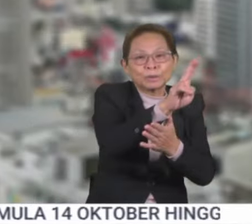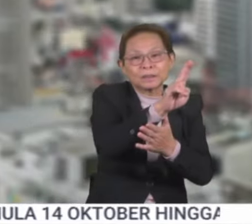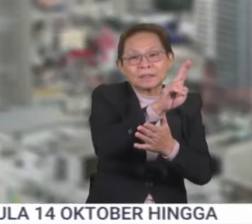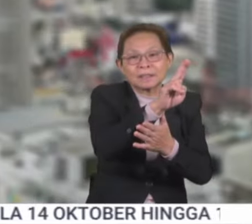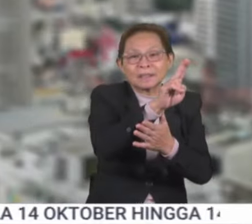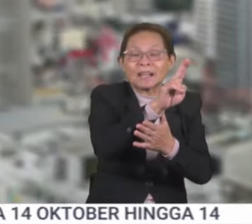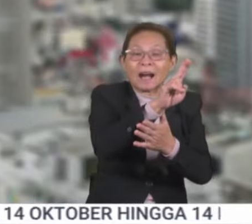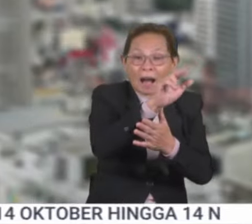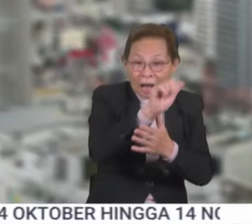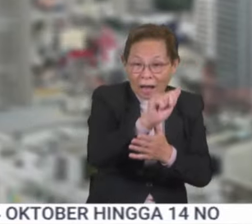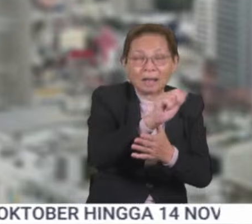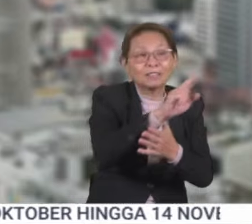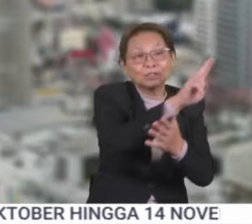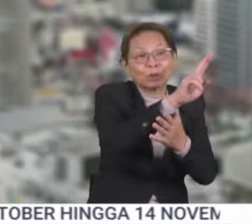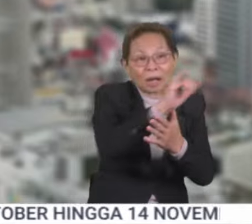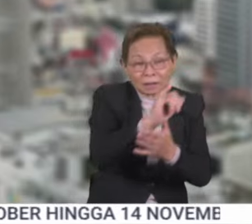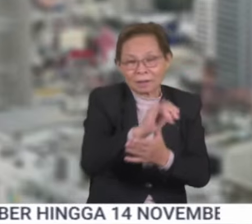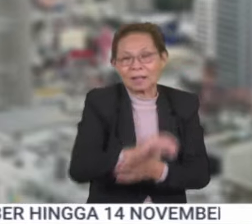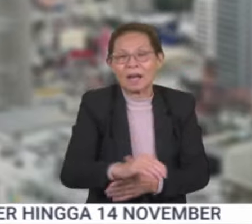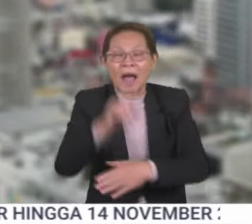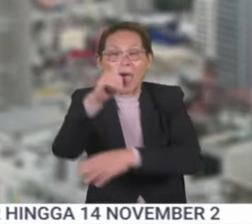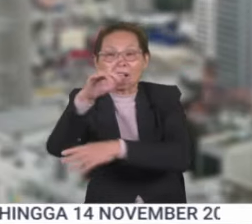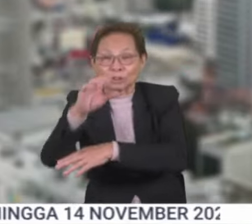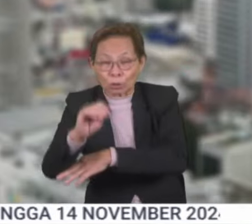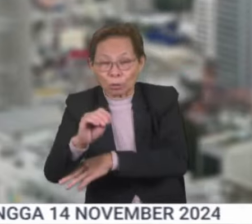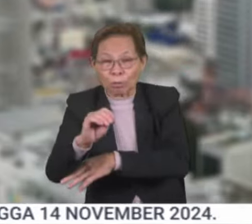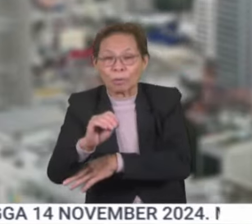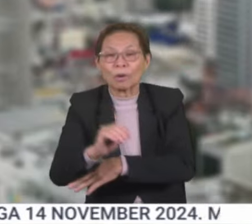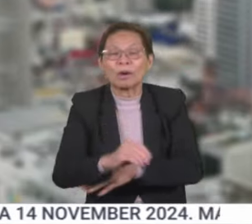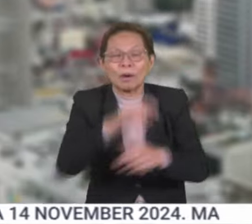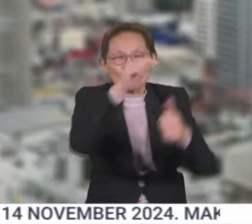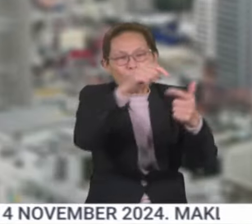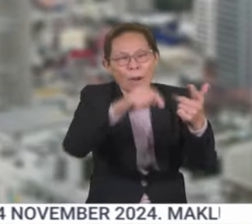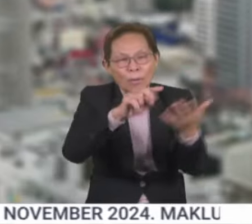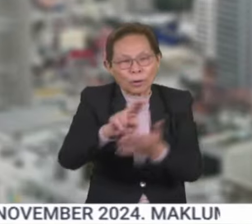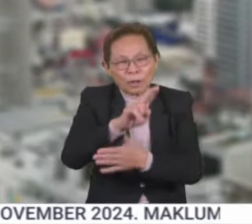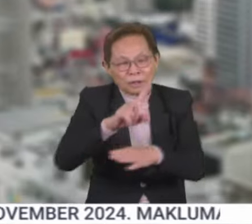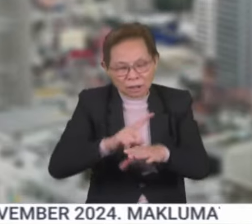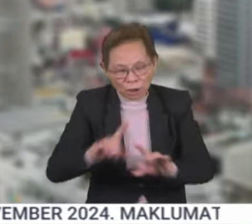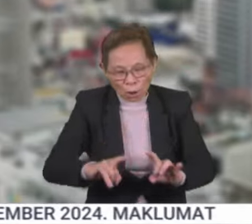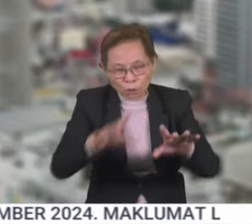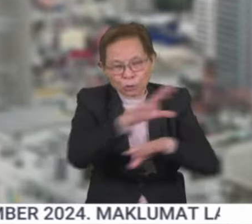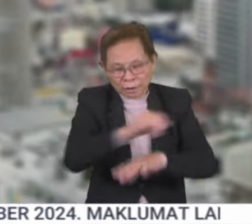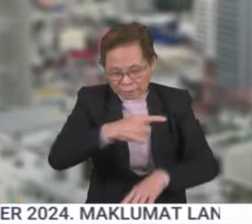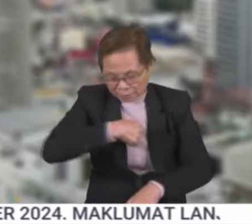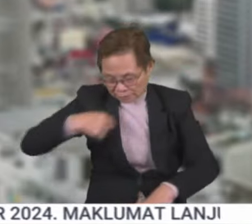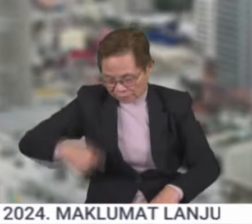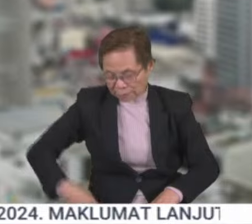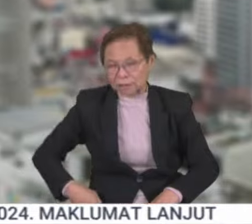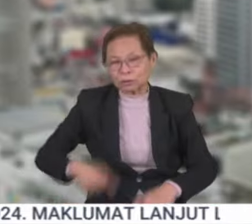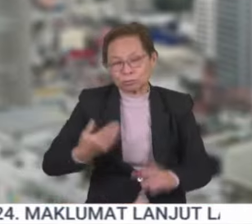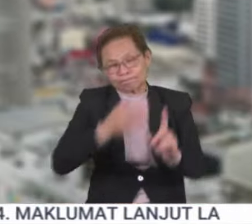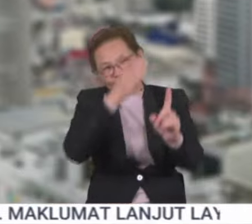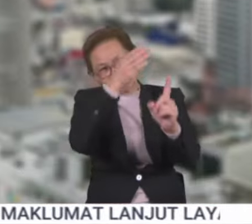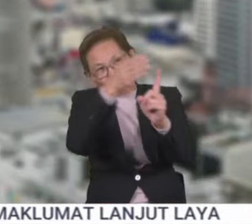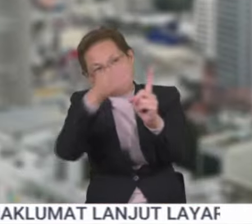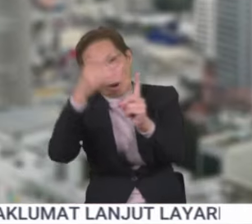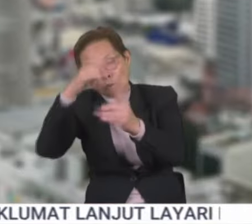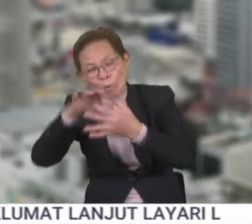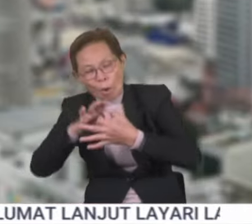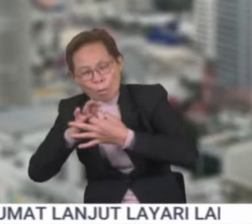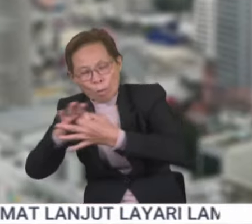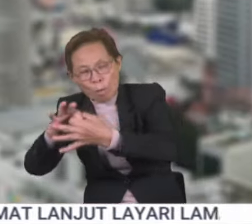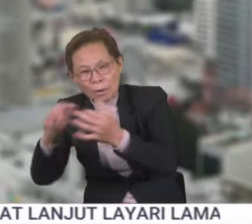exco pendidikan dan penerangan aznan Tamin berkata beberapa buah Universiti di Australia dan China antara yang disasarkan untuk